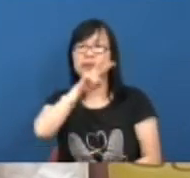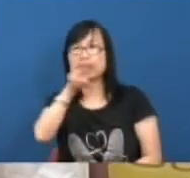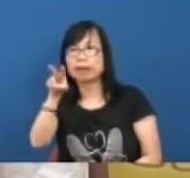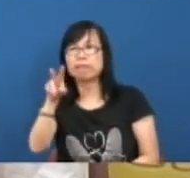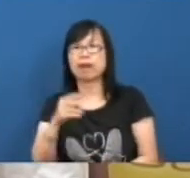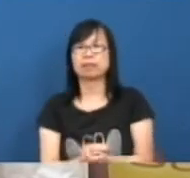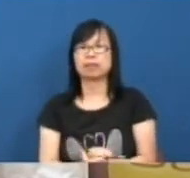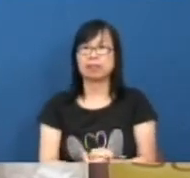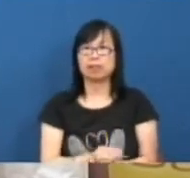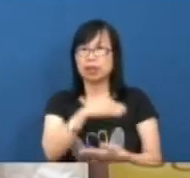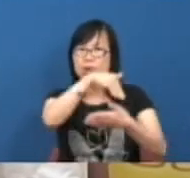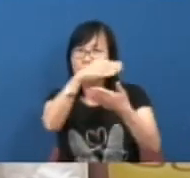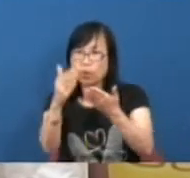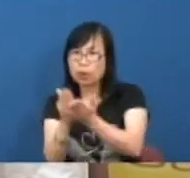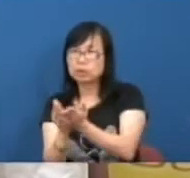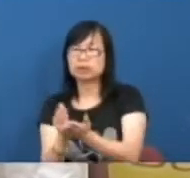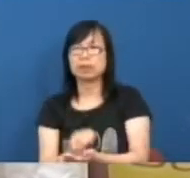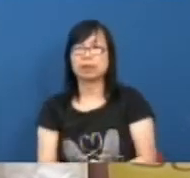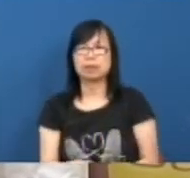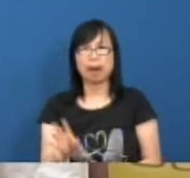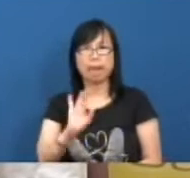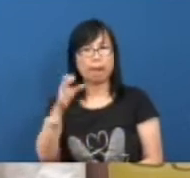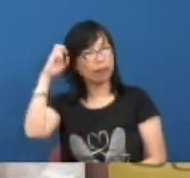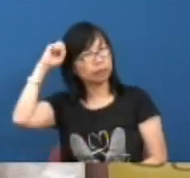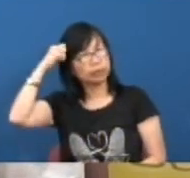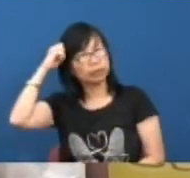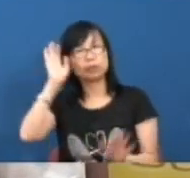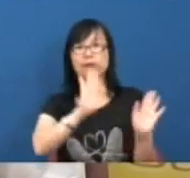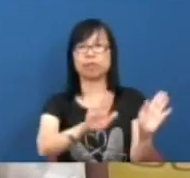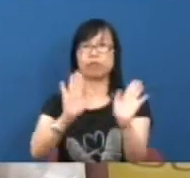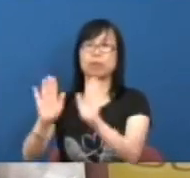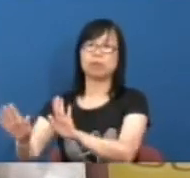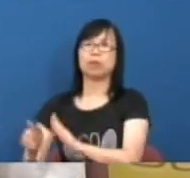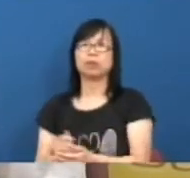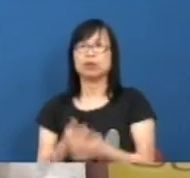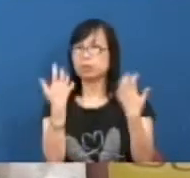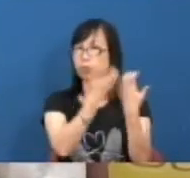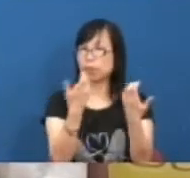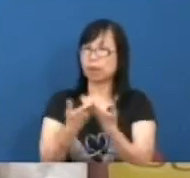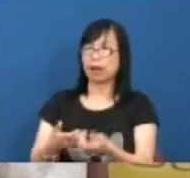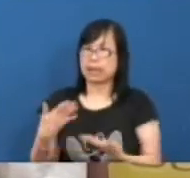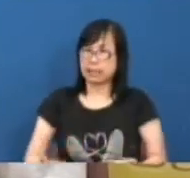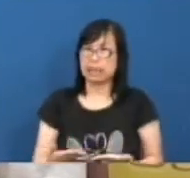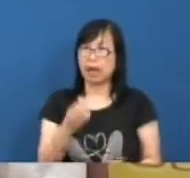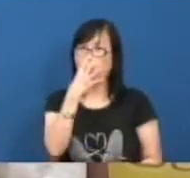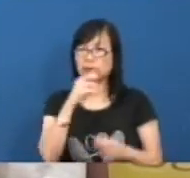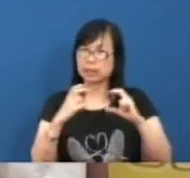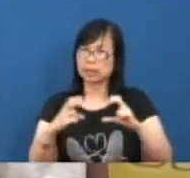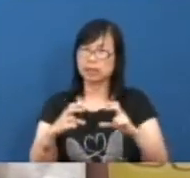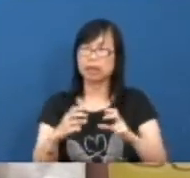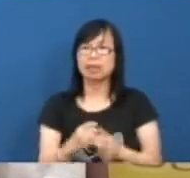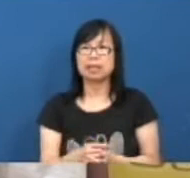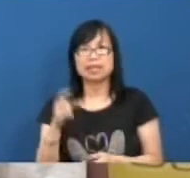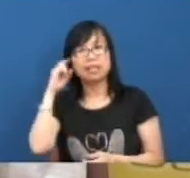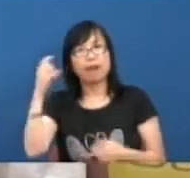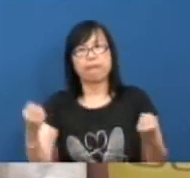物價指數同埋工資指數，咁但係冇考慮到佢個服務嗰個指數啊。即係而家呢排港鐵即係大家都知道啦，係